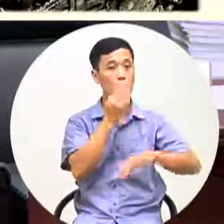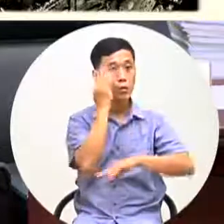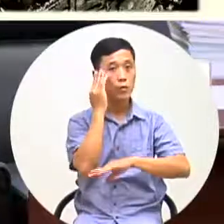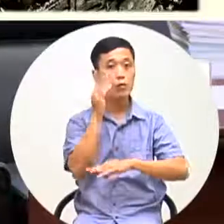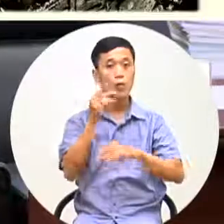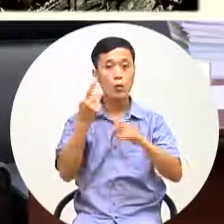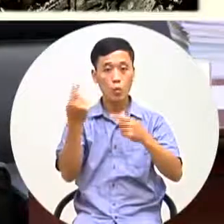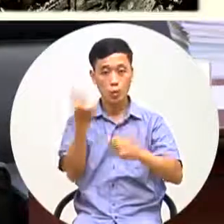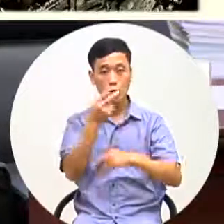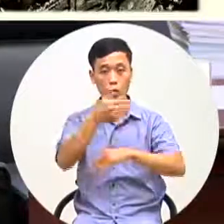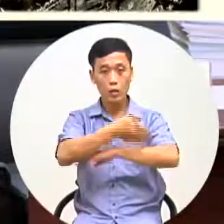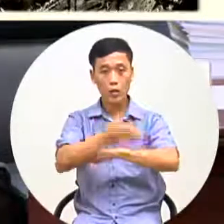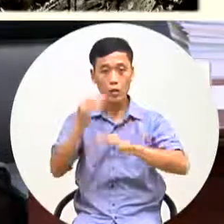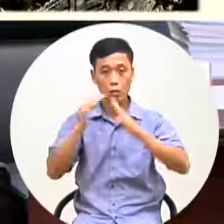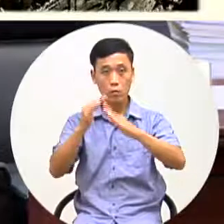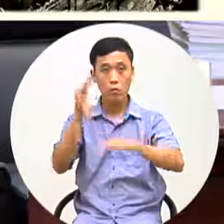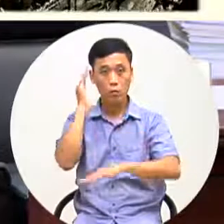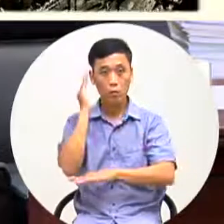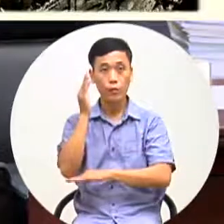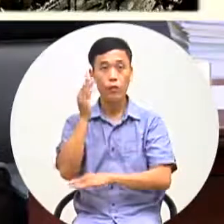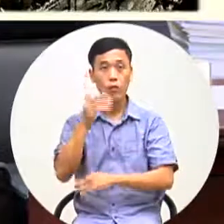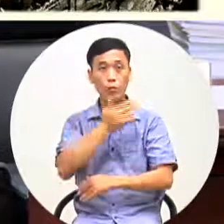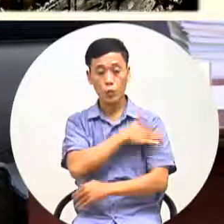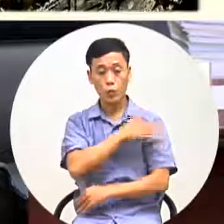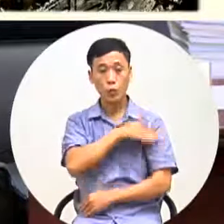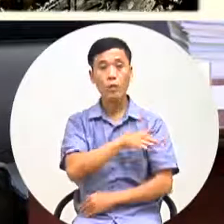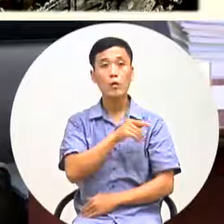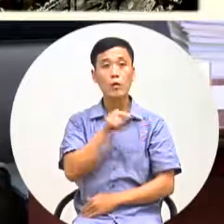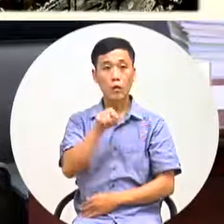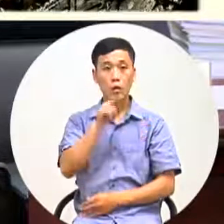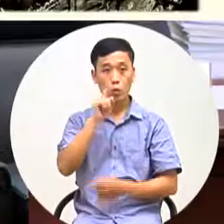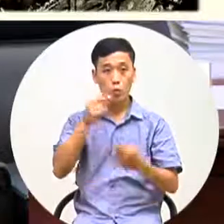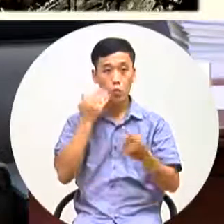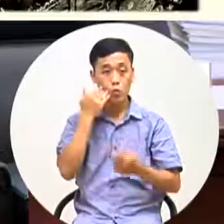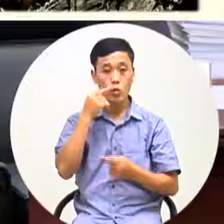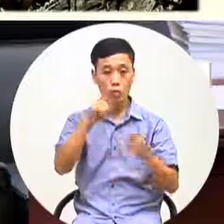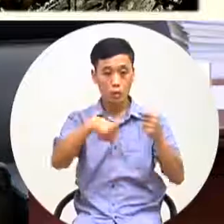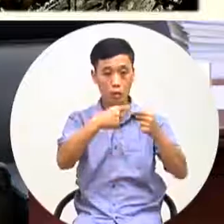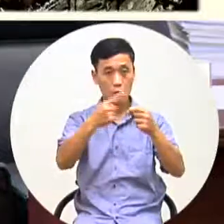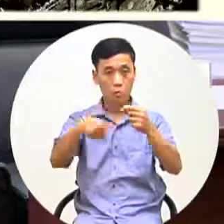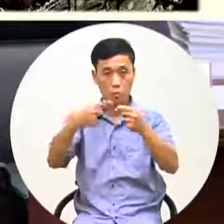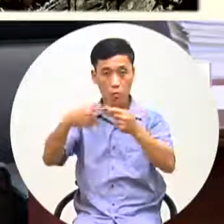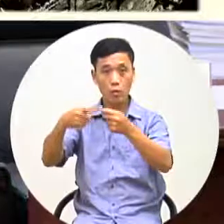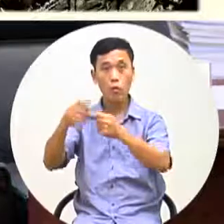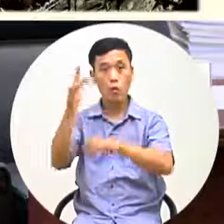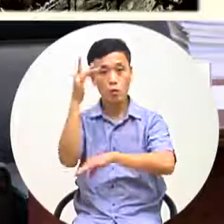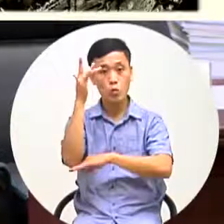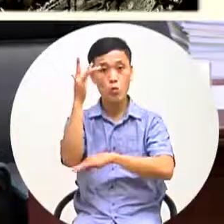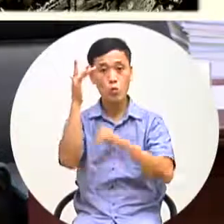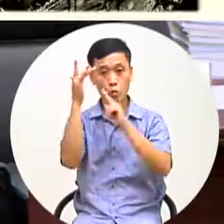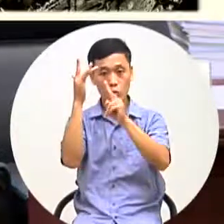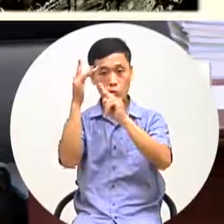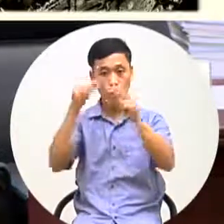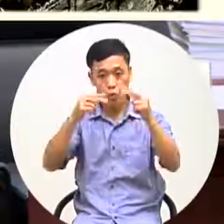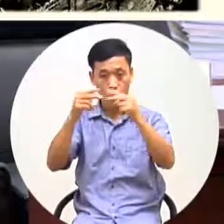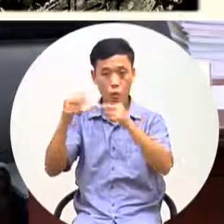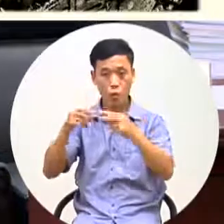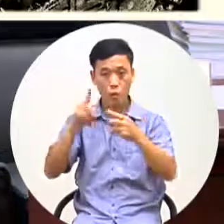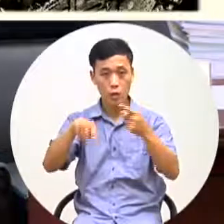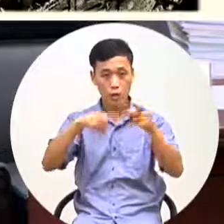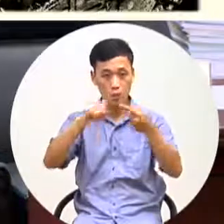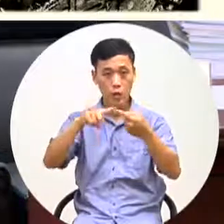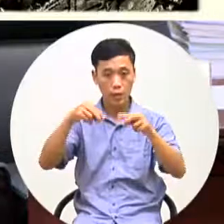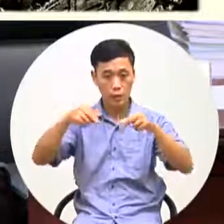都应该要请他，当他要每一年做修检的时候，送修检计划来，怎么样修检的方式，要让我们知